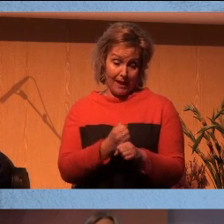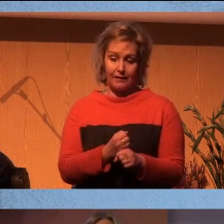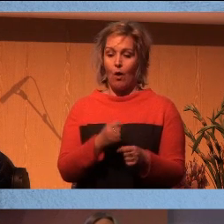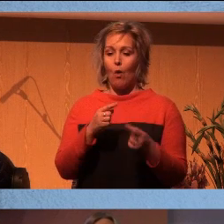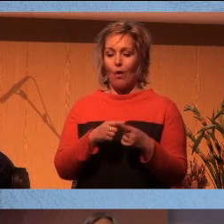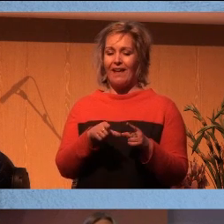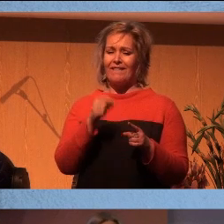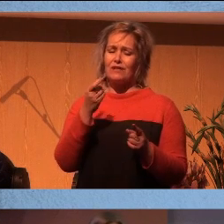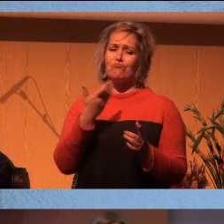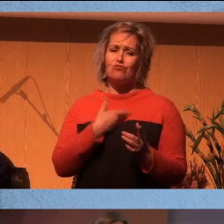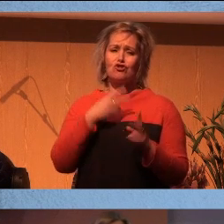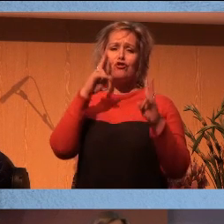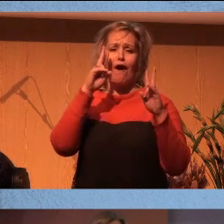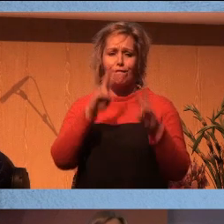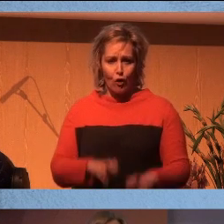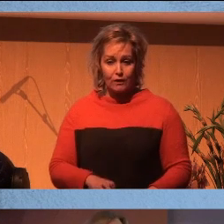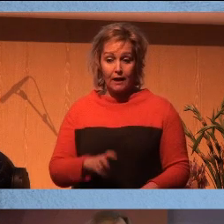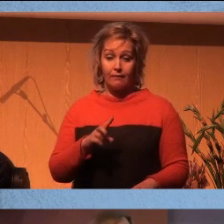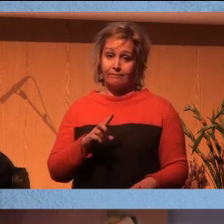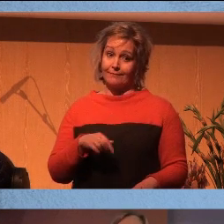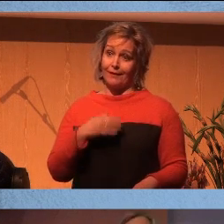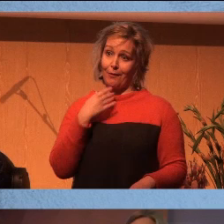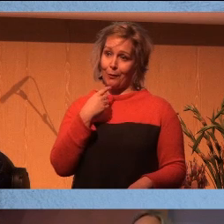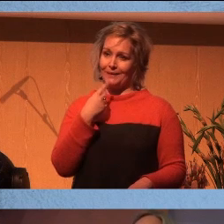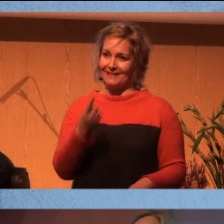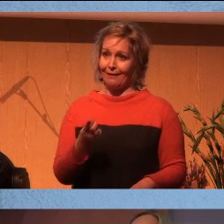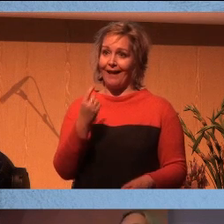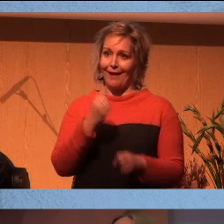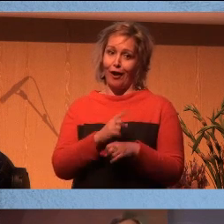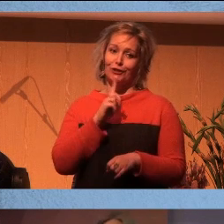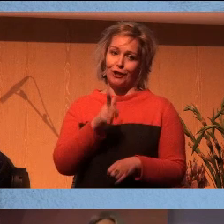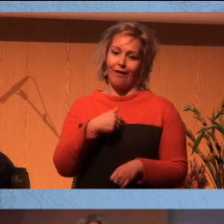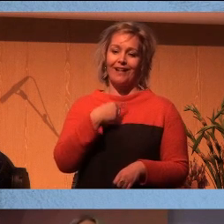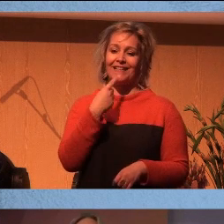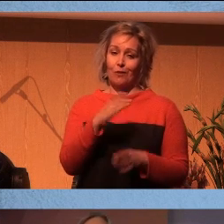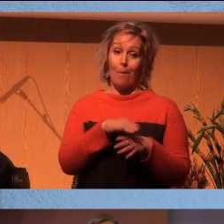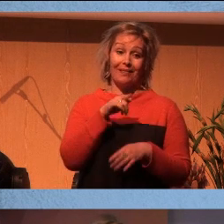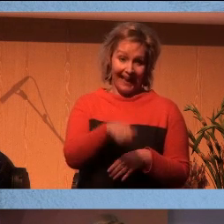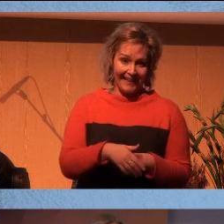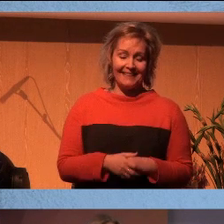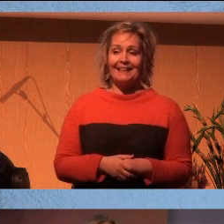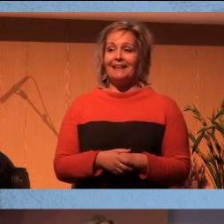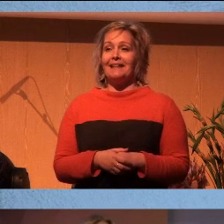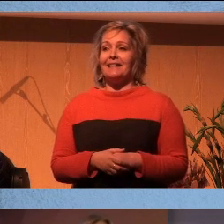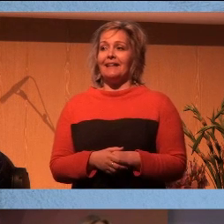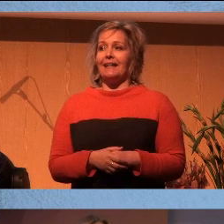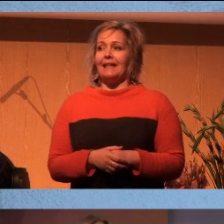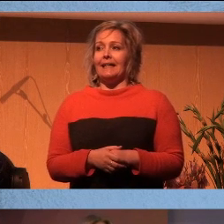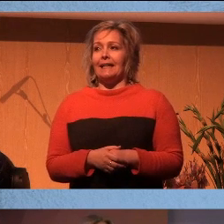her finnes det ganske mye forskning, og det liksom godt å si, for en gang skyld så kan vi si noe om det.